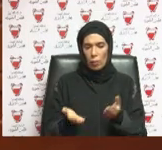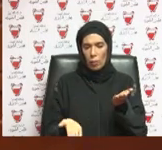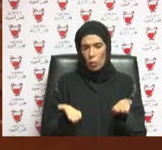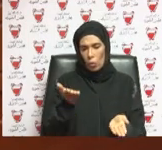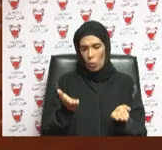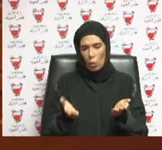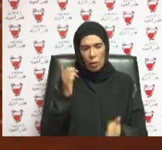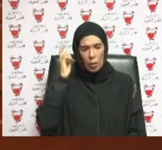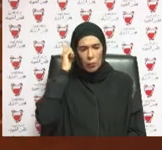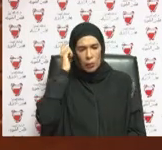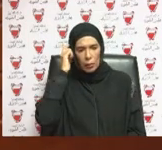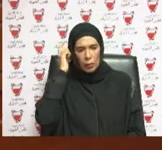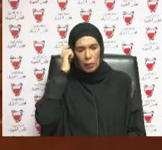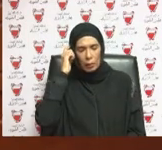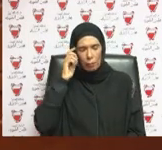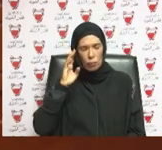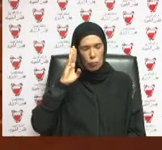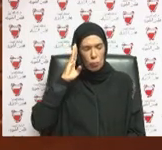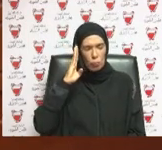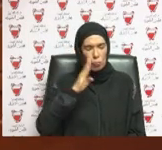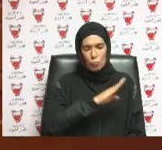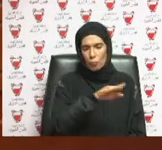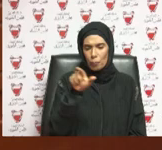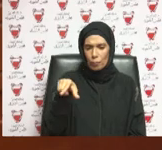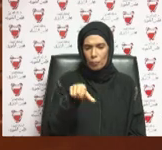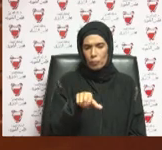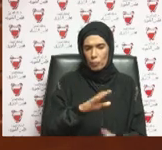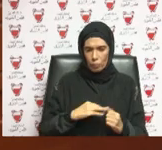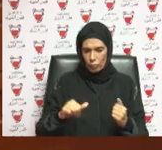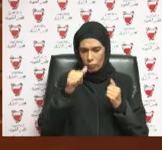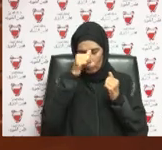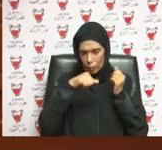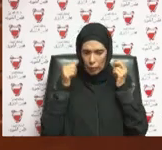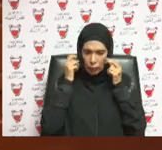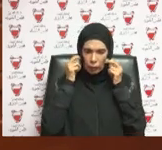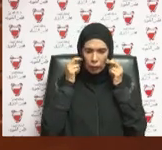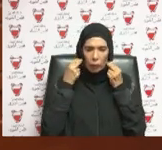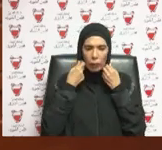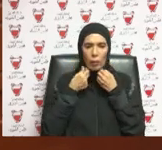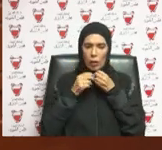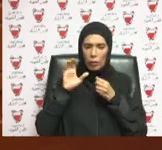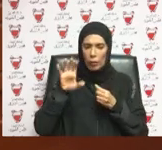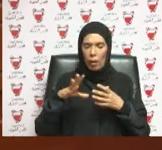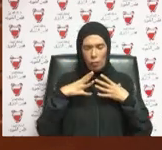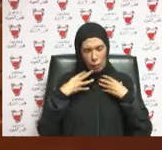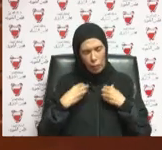والتفهم والتقدير لكل أطياف وطننا الحزين. نعم، فقدنا أمير